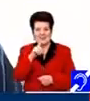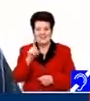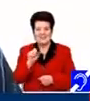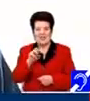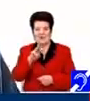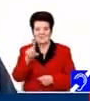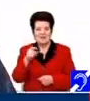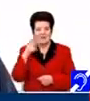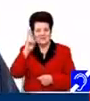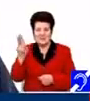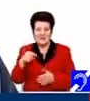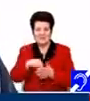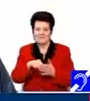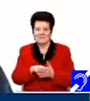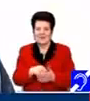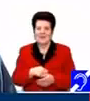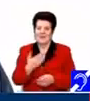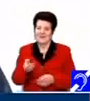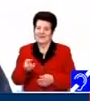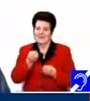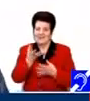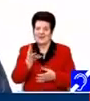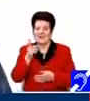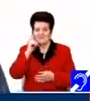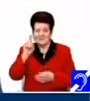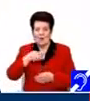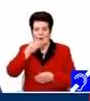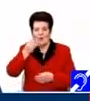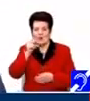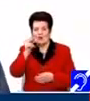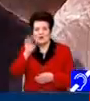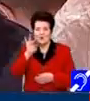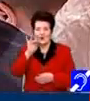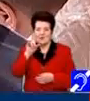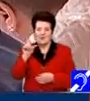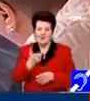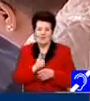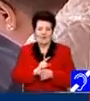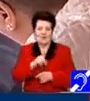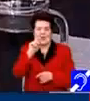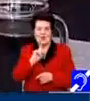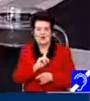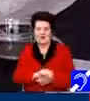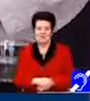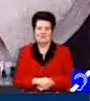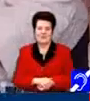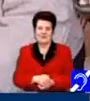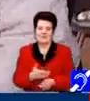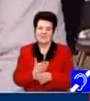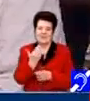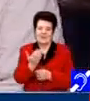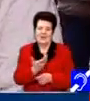ce înseamnă, dar m-am lămurit că este o ciorbă ca la noi, dar foarte gustoasă. Ne place aici la